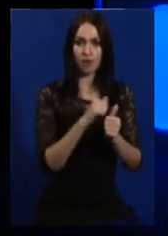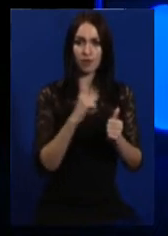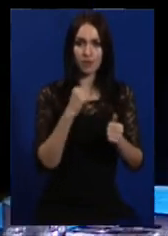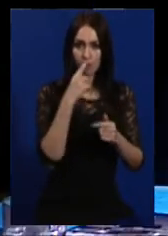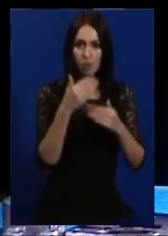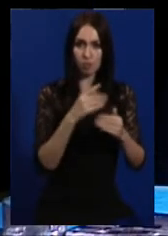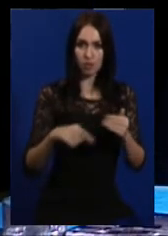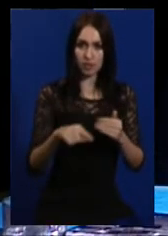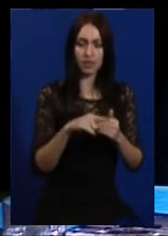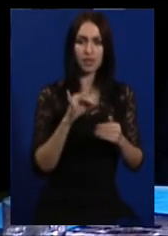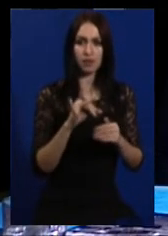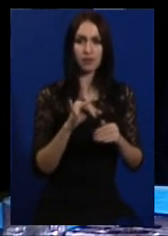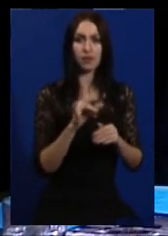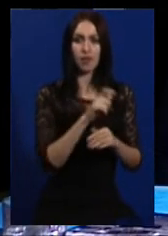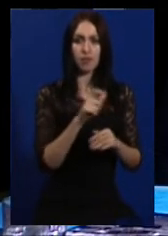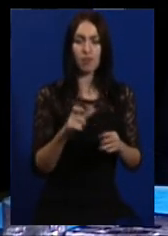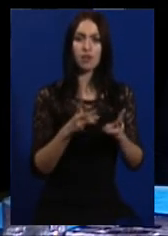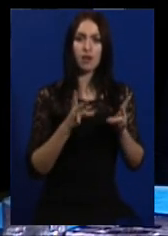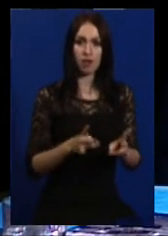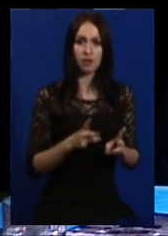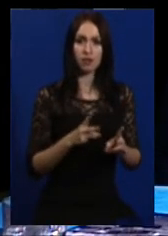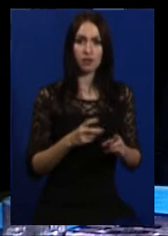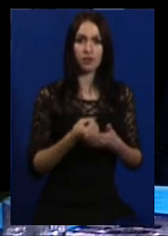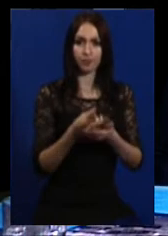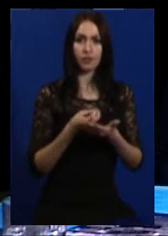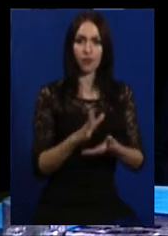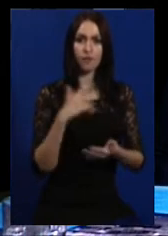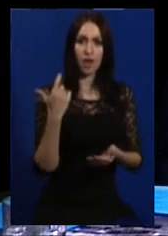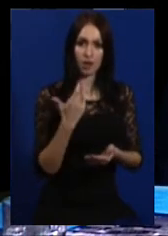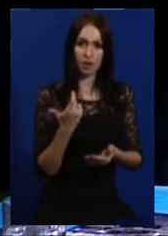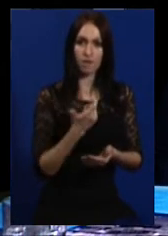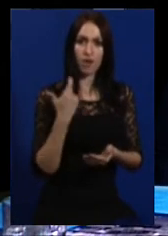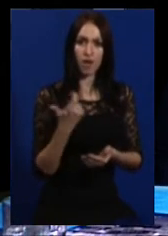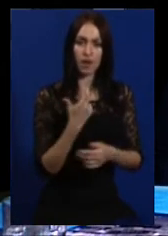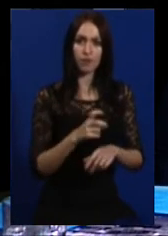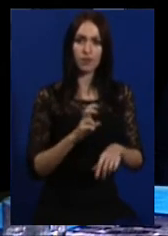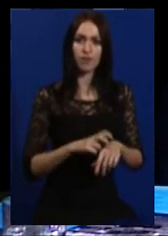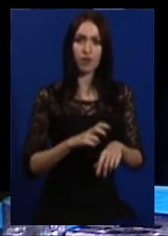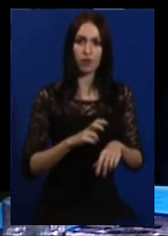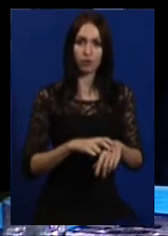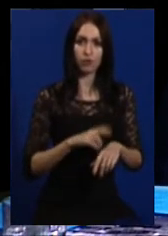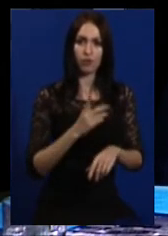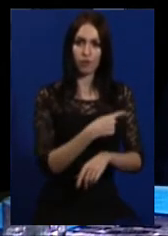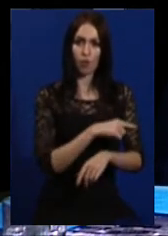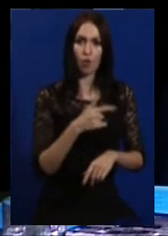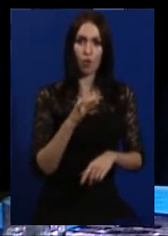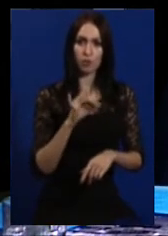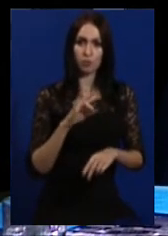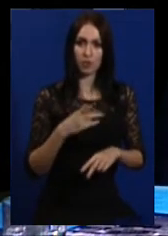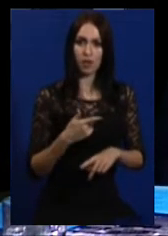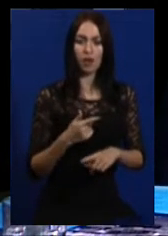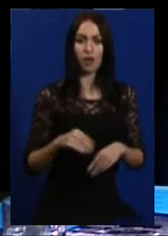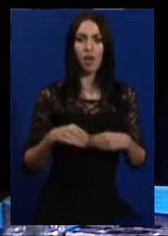ребят раненых доставляли в харьков харьков русские врачи в госпитале оказывали